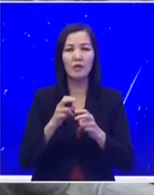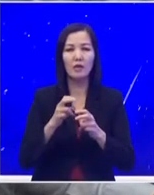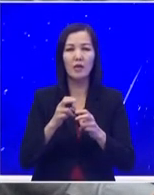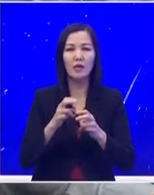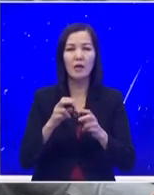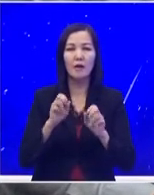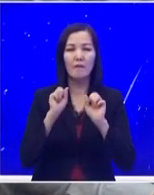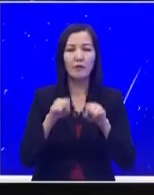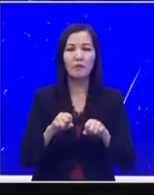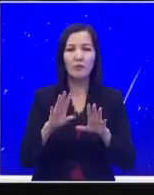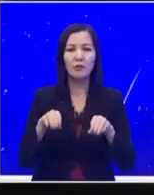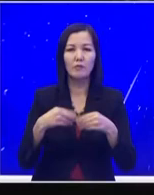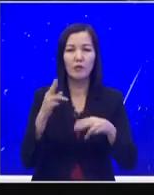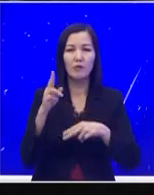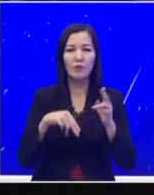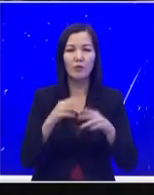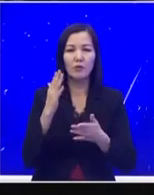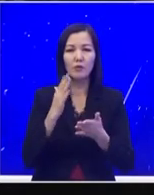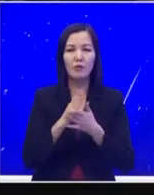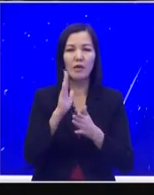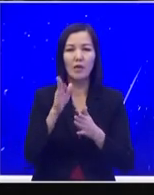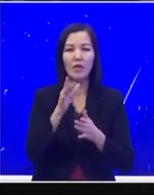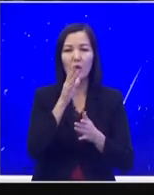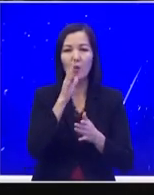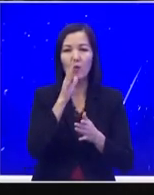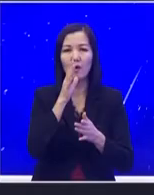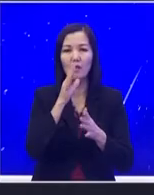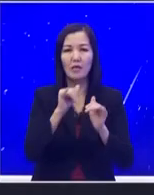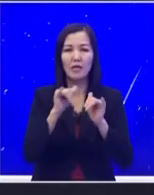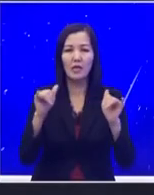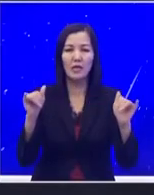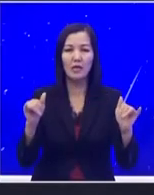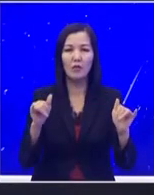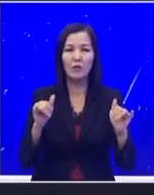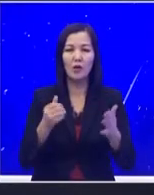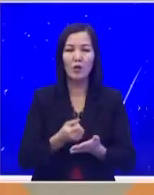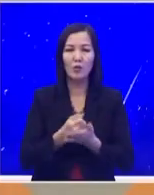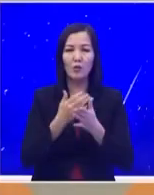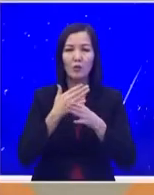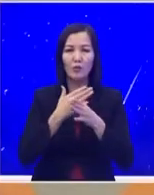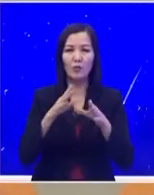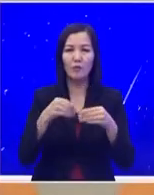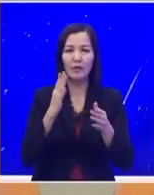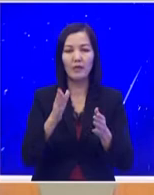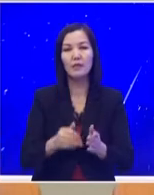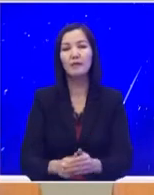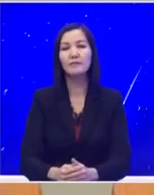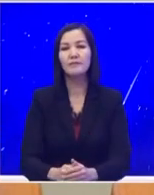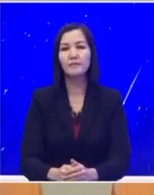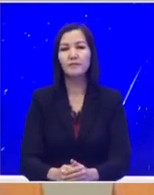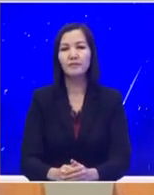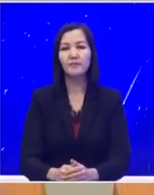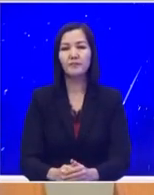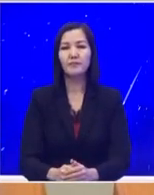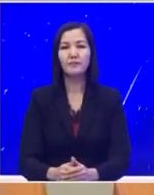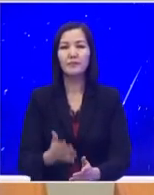қосуға мүмкіндік беретін құрылыс нысаны бар. Алдағы уақытта оның іргесін одан әрі кеңейтуге қолдау жасалады. Залоги 5 жылдан кейін